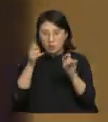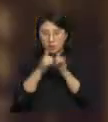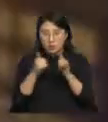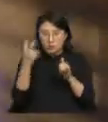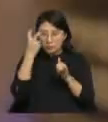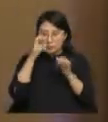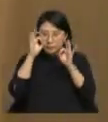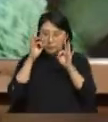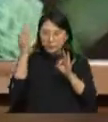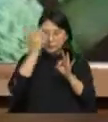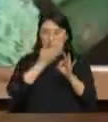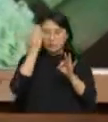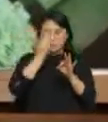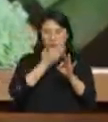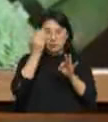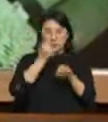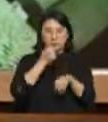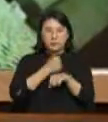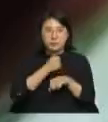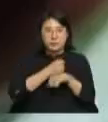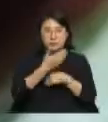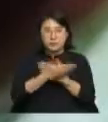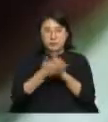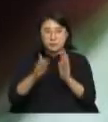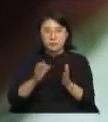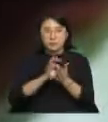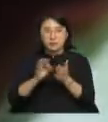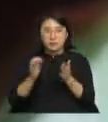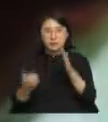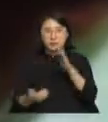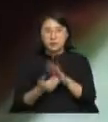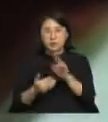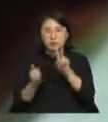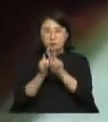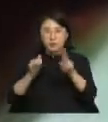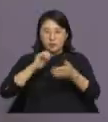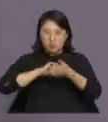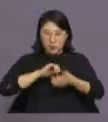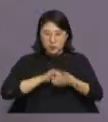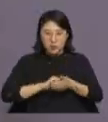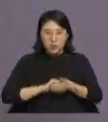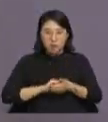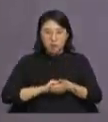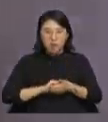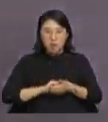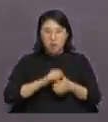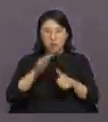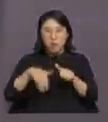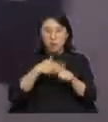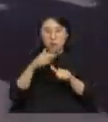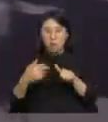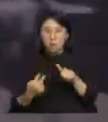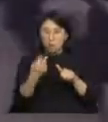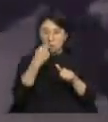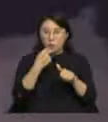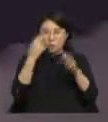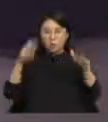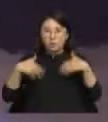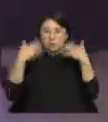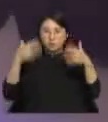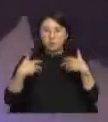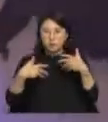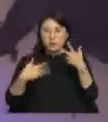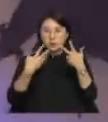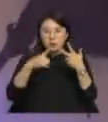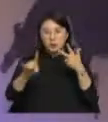상주해 방역을 관리하고 부스당 이용인원 최대 2명으로 제한, 정기적 환기 조건이 기존 정부